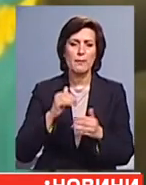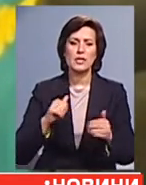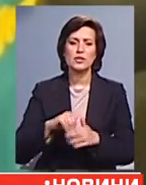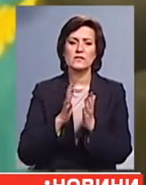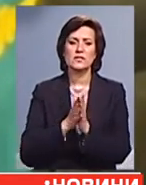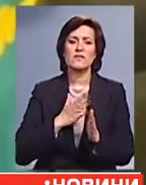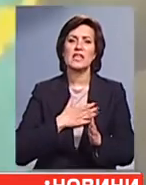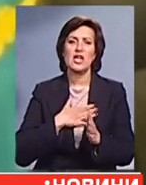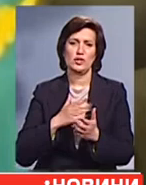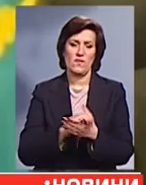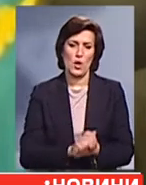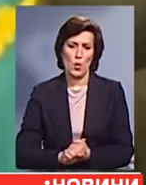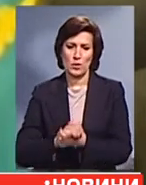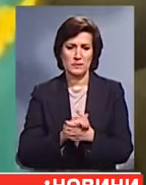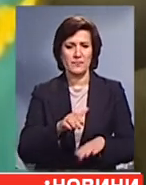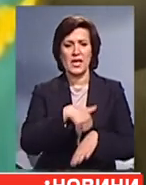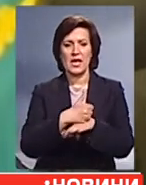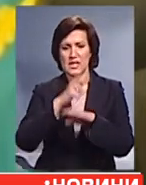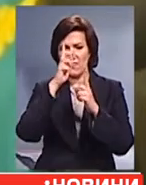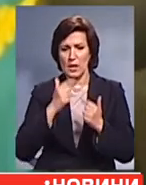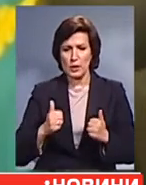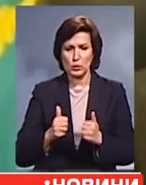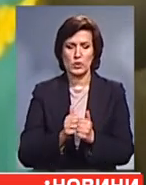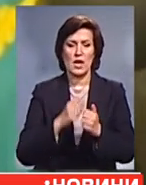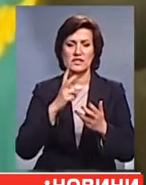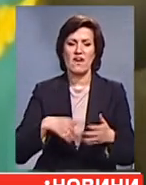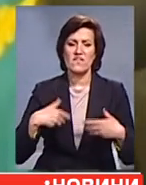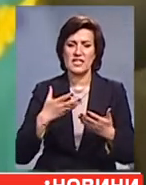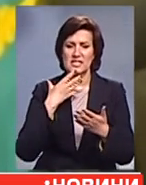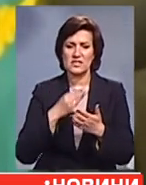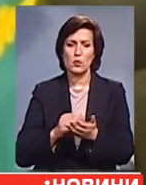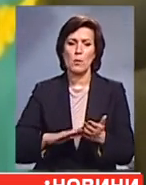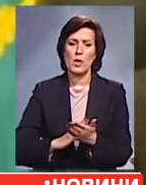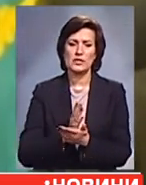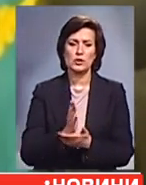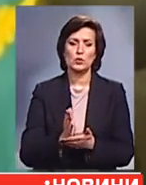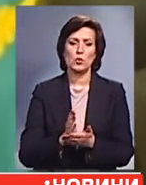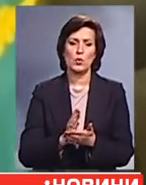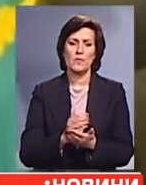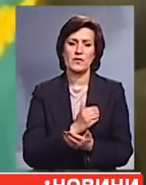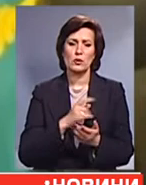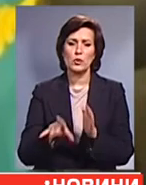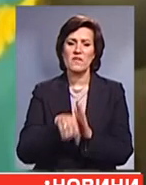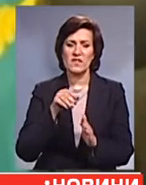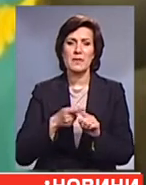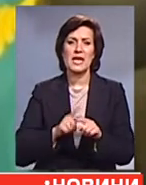всего нашего общества. Глава государства, вы знаете, выразил свою политическую волю о том, чтобы выборы